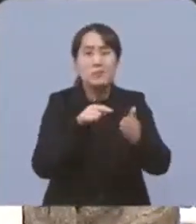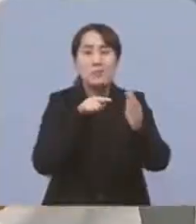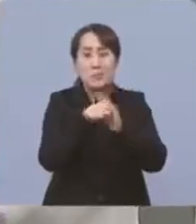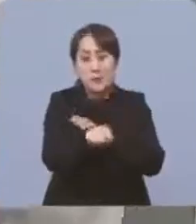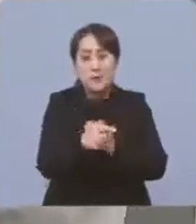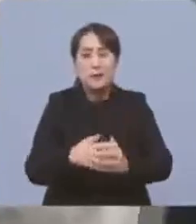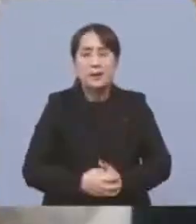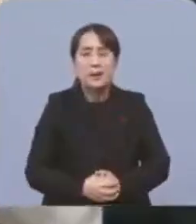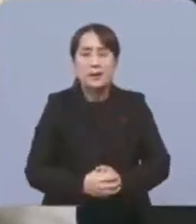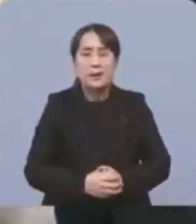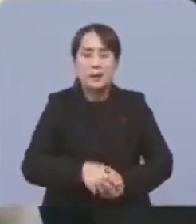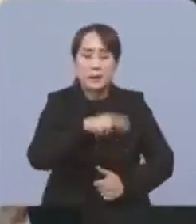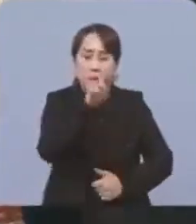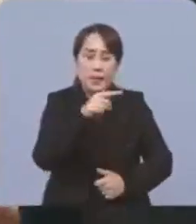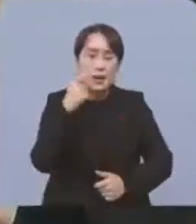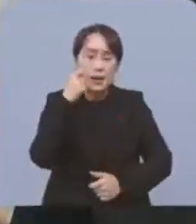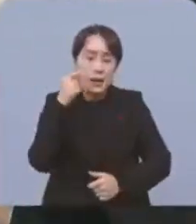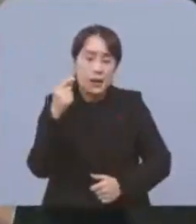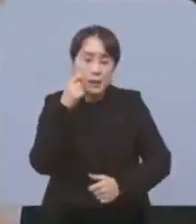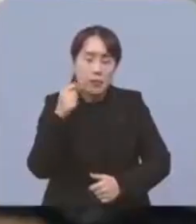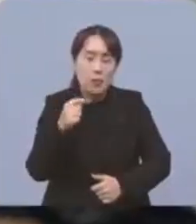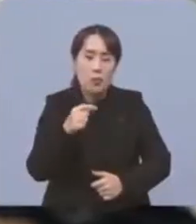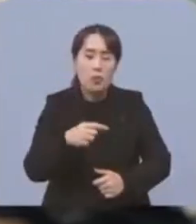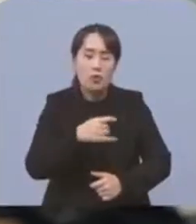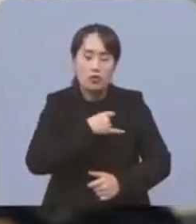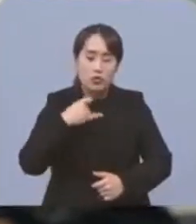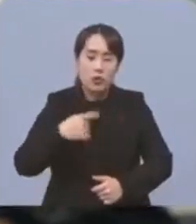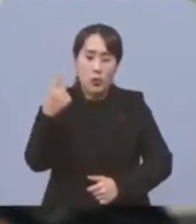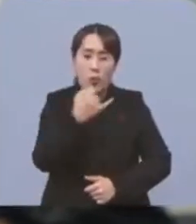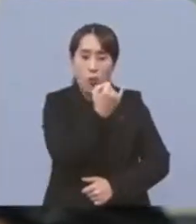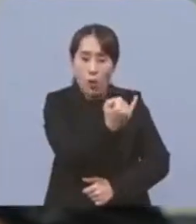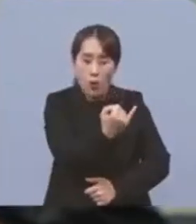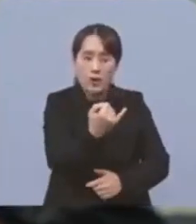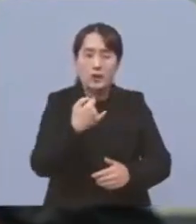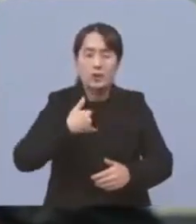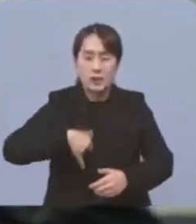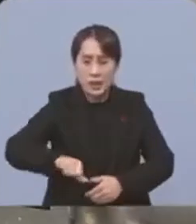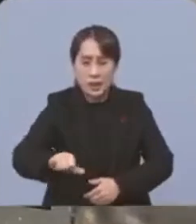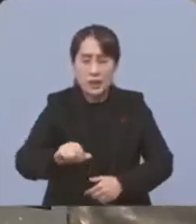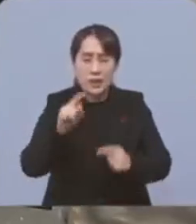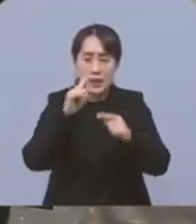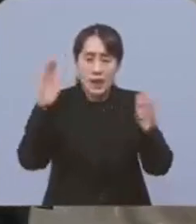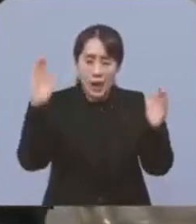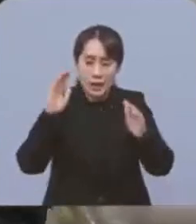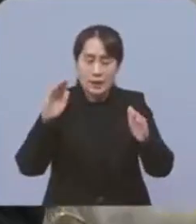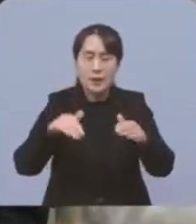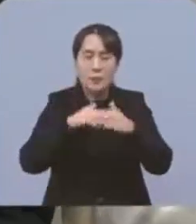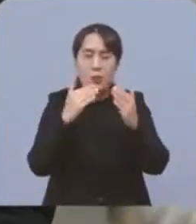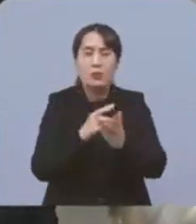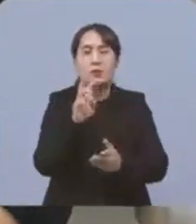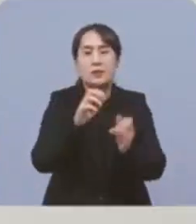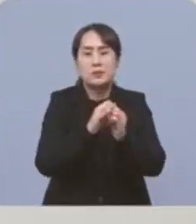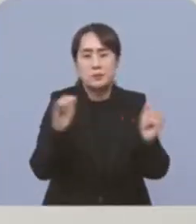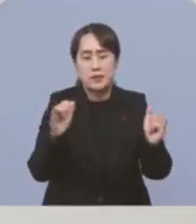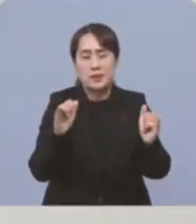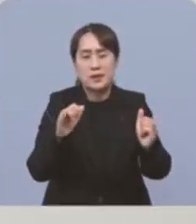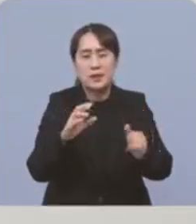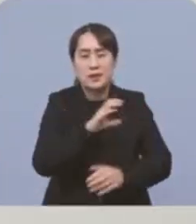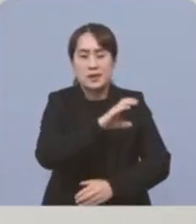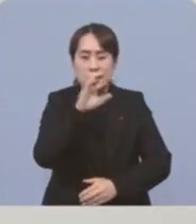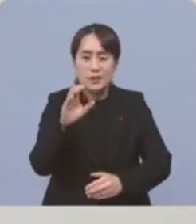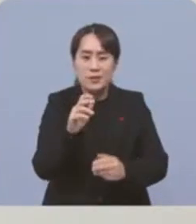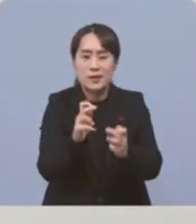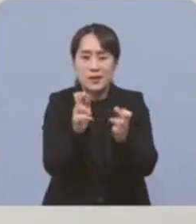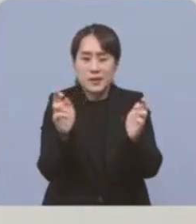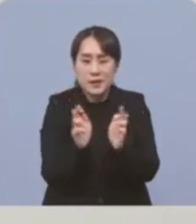찾아왔습니다. 베트남과 일본, 중국에서 온 지역 여성들과 자녀, 그리고 대학생까지 30여 명이 성탄